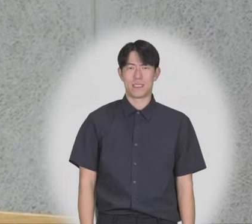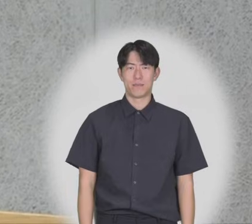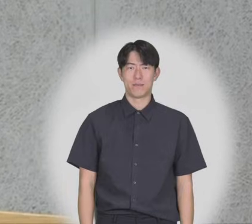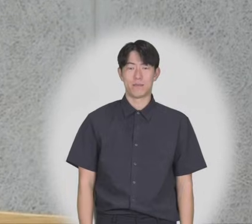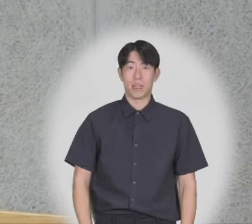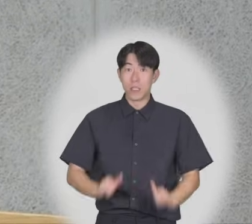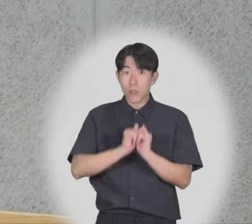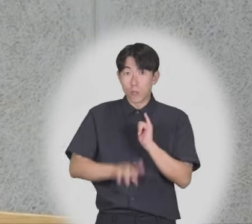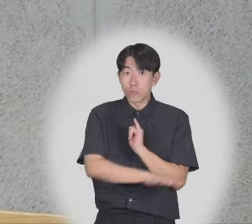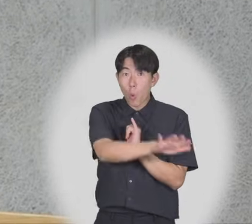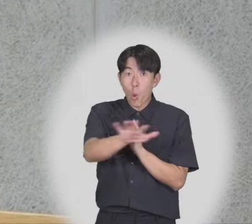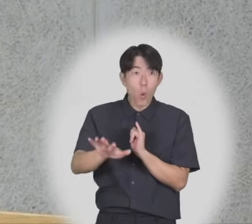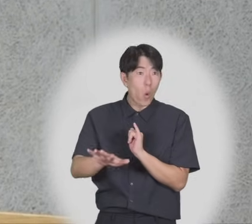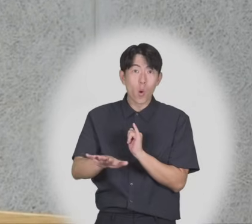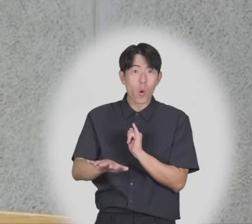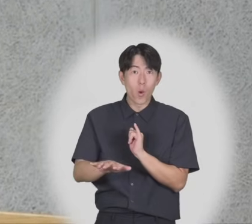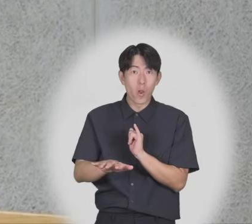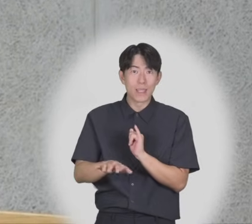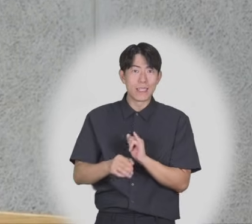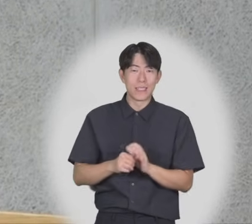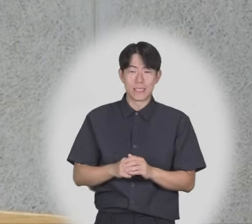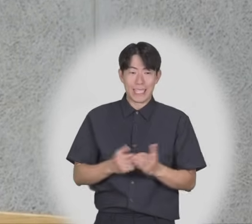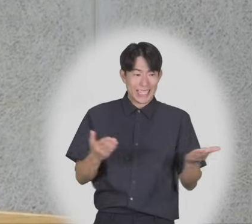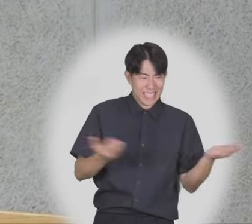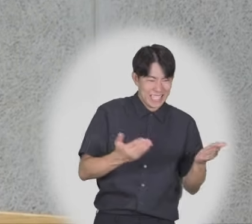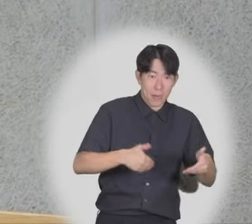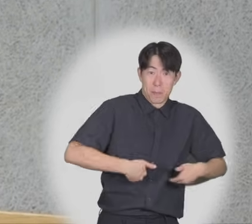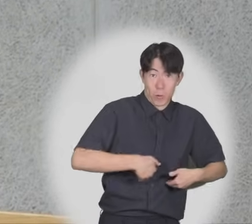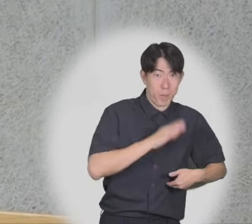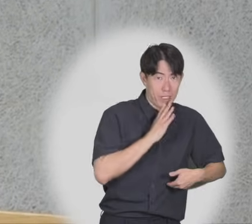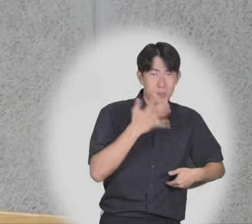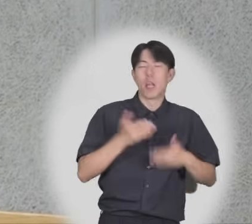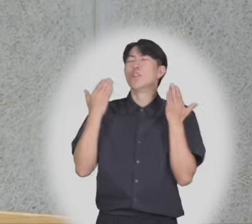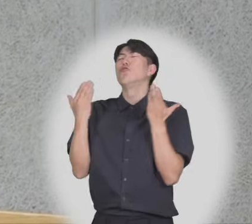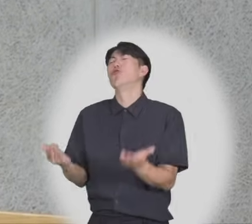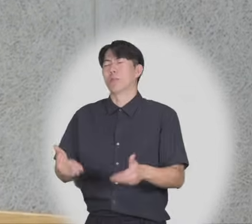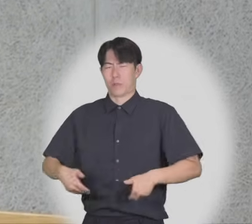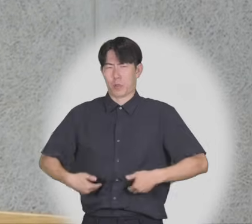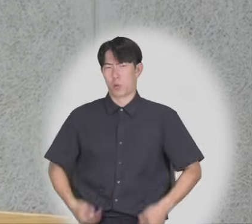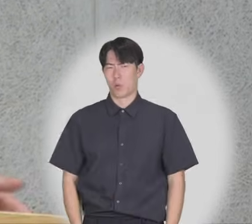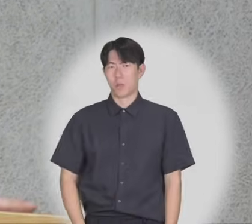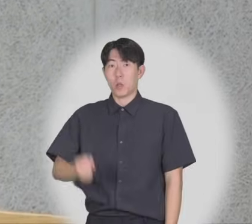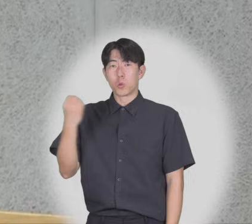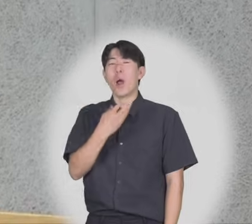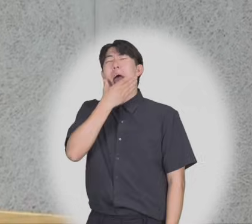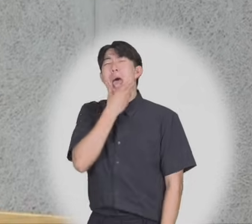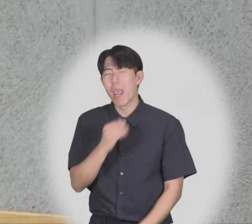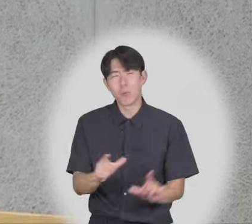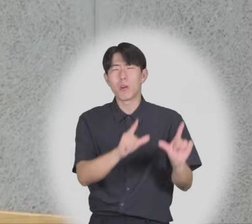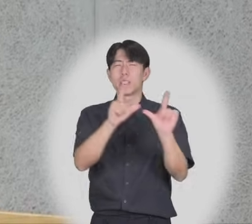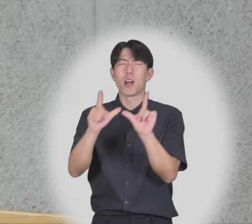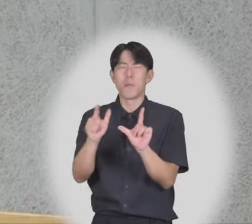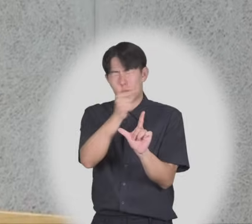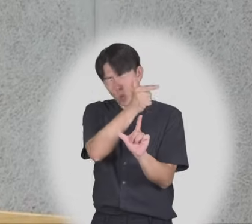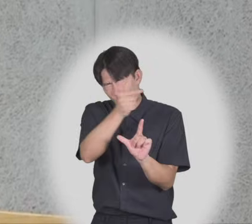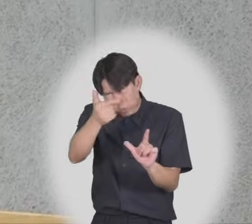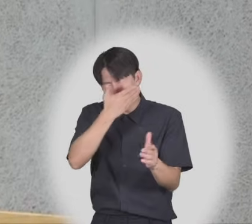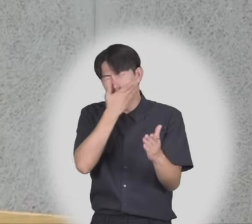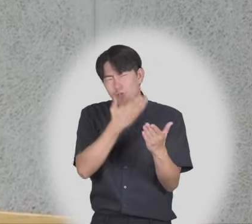사람은 쉼이 일하는 것 이상 필요하고요, 행복하게 살아가는 것이 너무너무